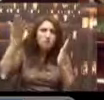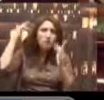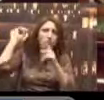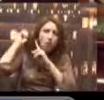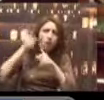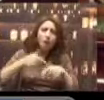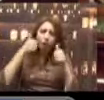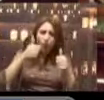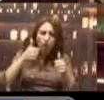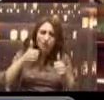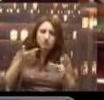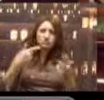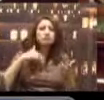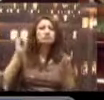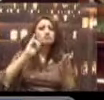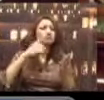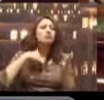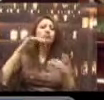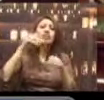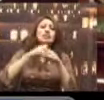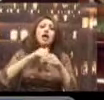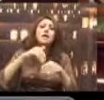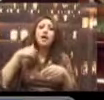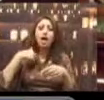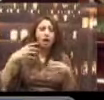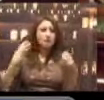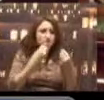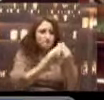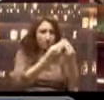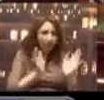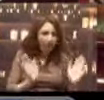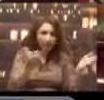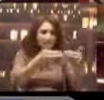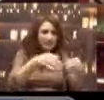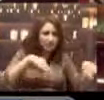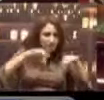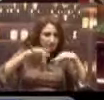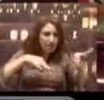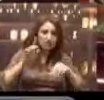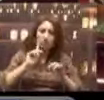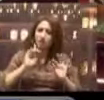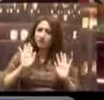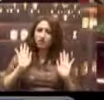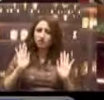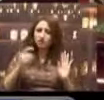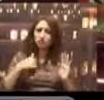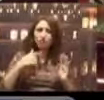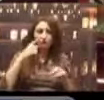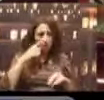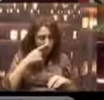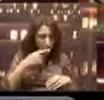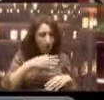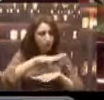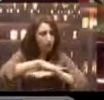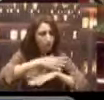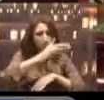مش لا انتمي لاي جماعه سياسيه، مع احترامي لكل الجماعات ولا الاحزاب